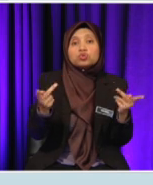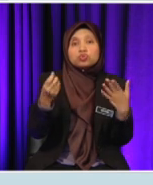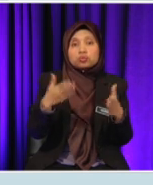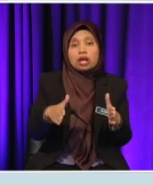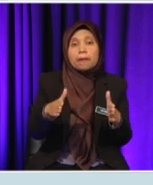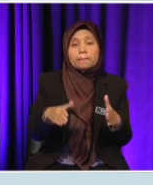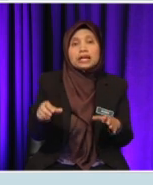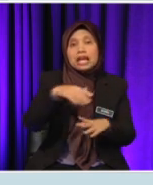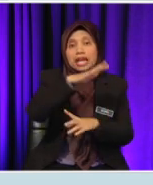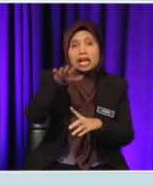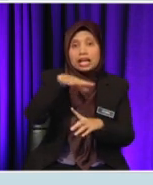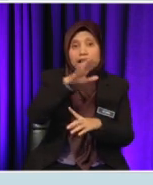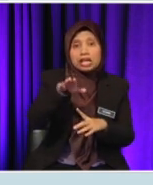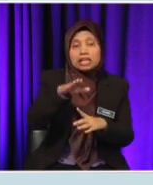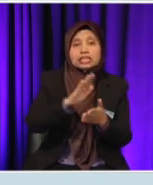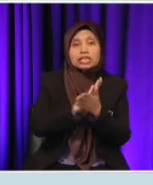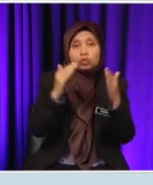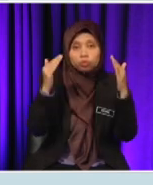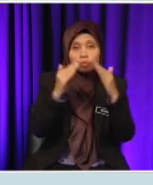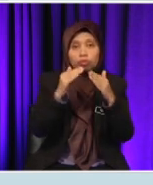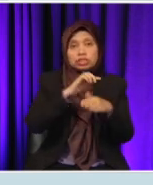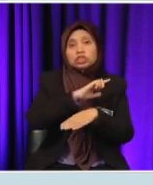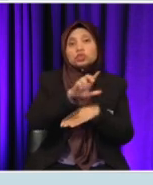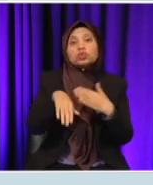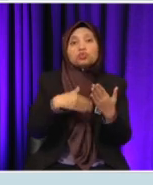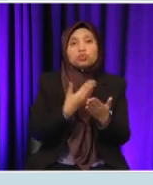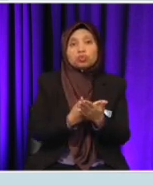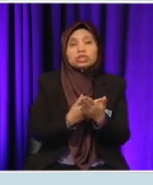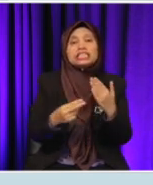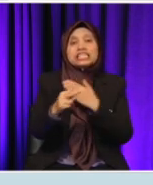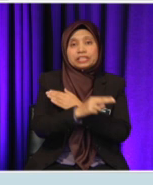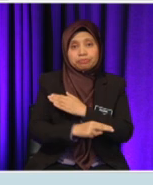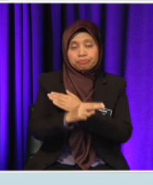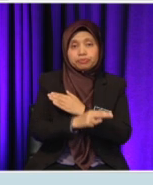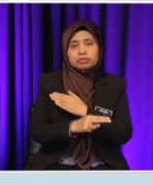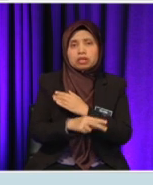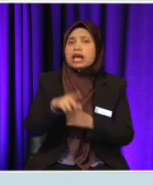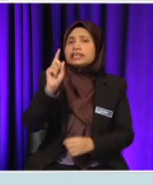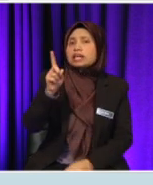tumpuan seluruh umat kayak mana agak-agak peristiwa tersebut tuh keamanan